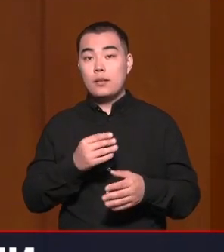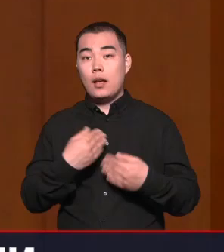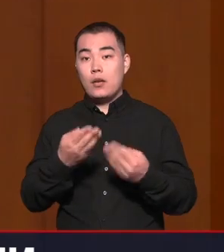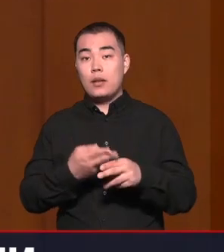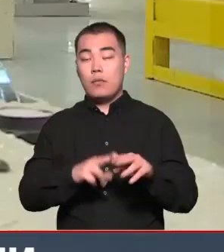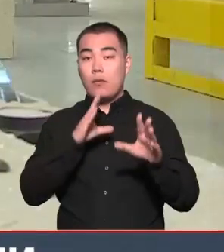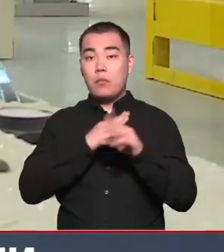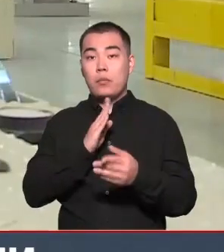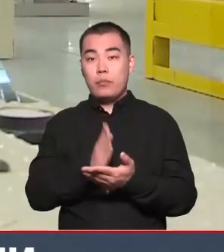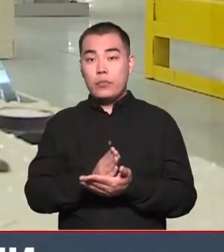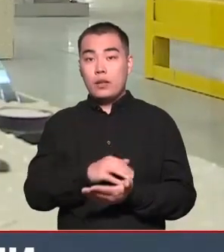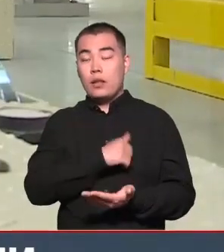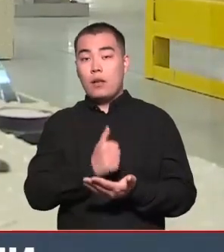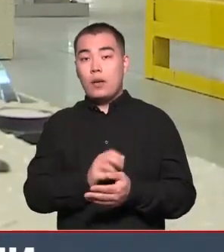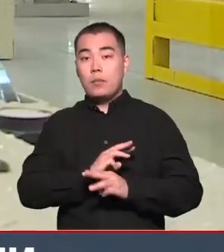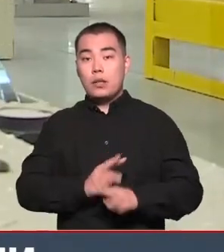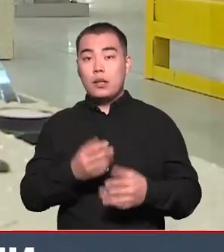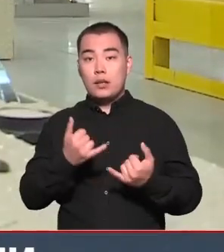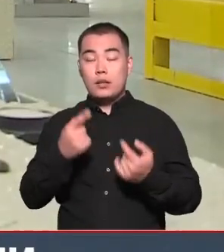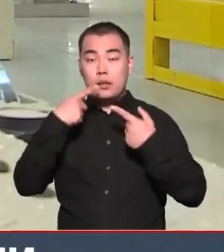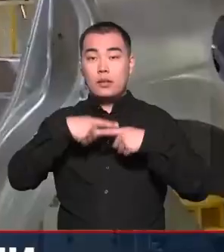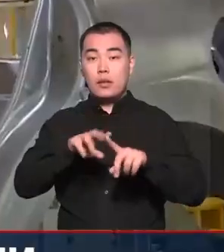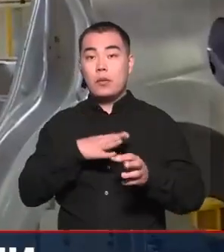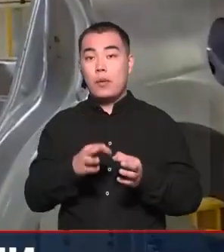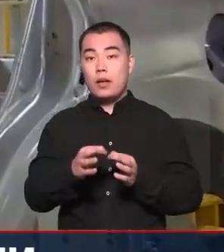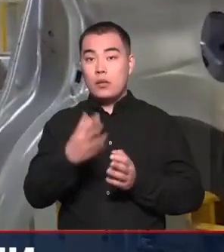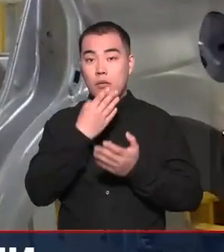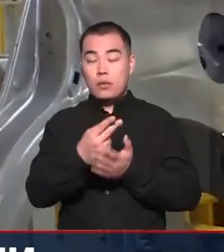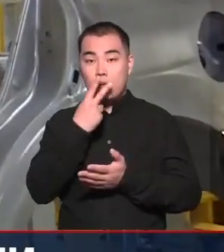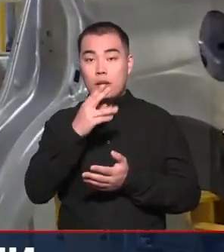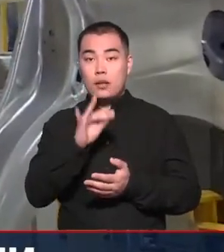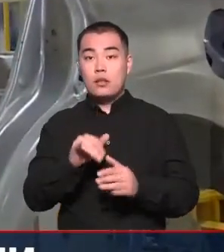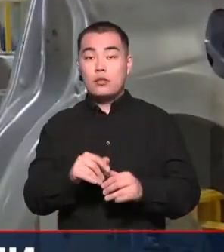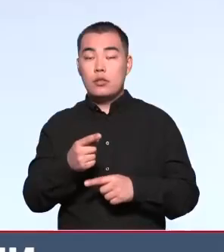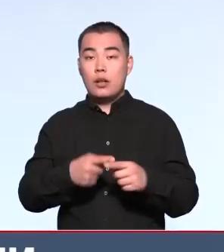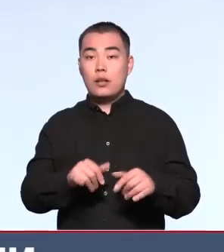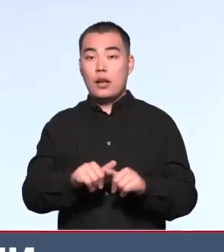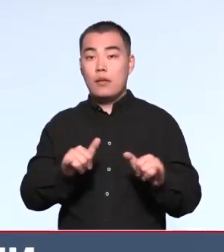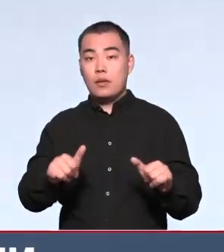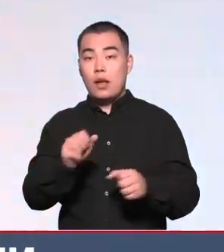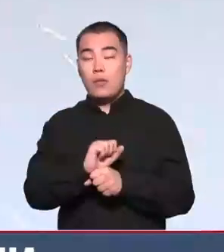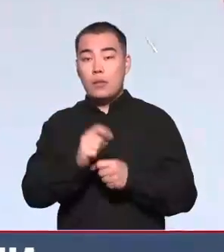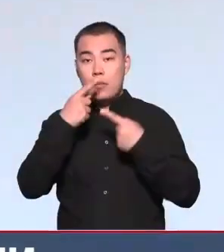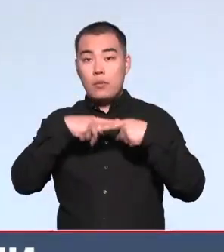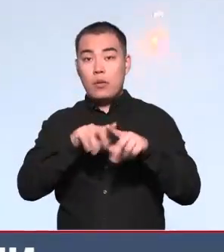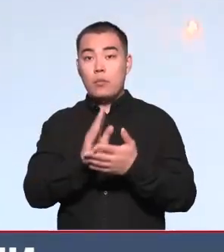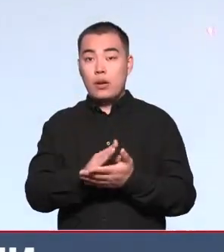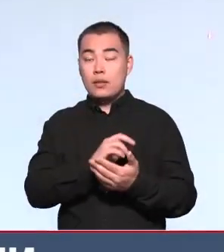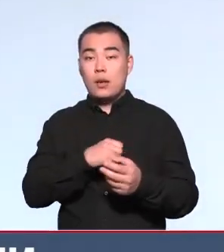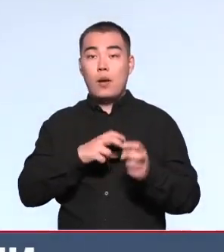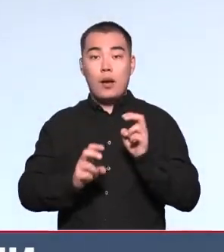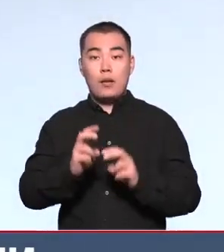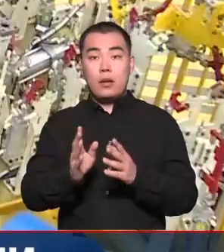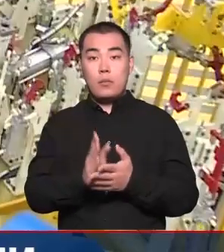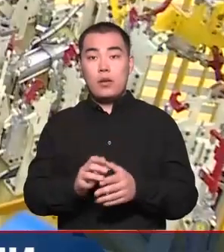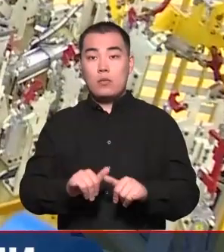такую возможность. Глава Министерства промышленности поделился своим видением и в части развития автомобильной промышленности. Перед автопроизводителями